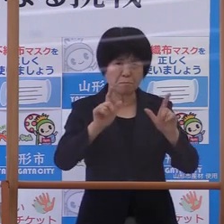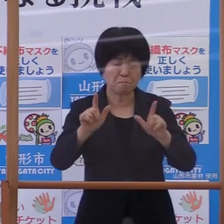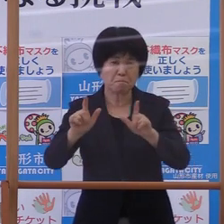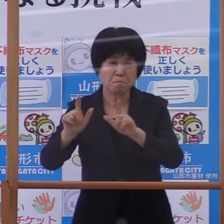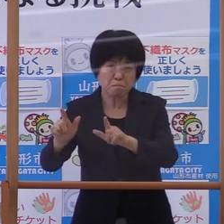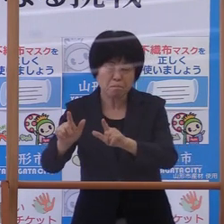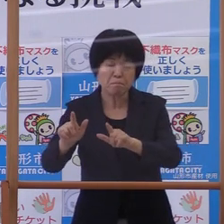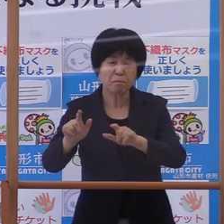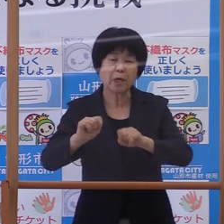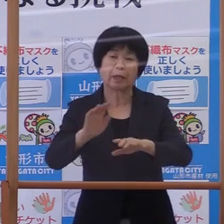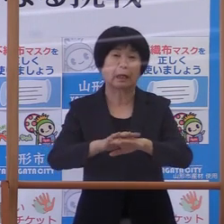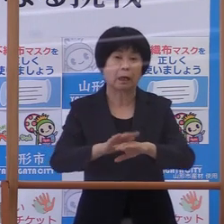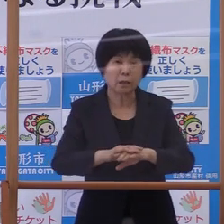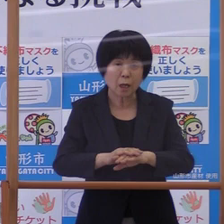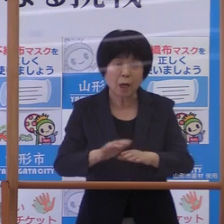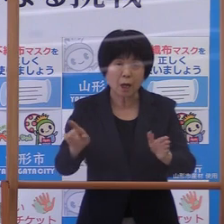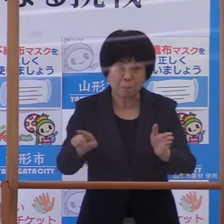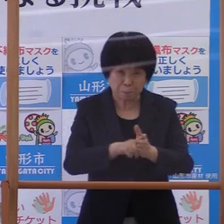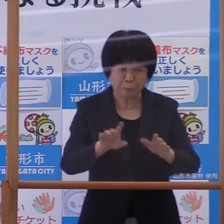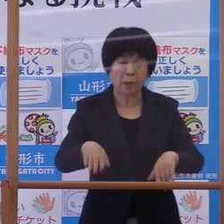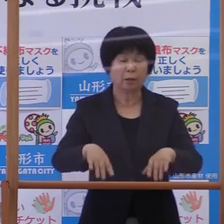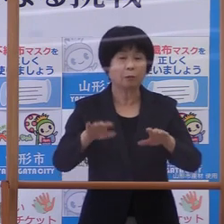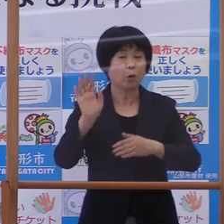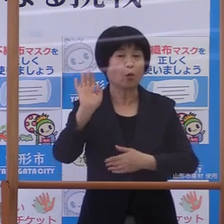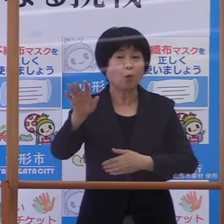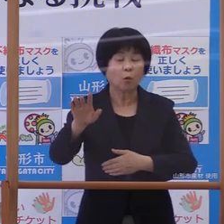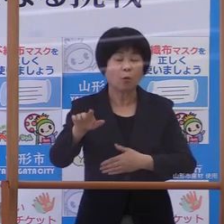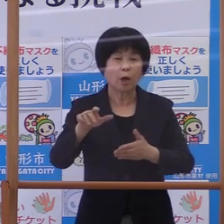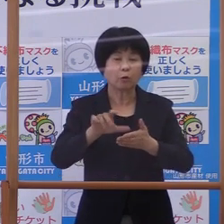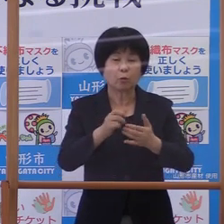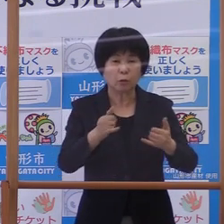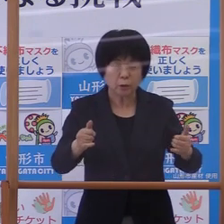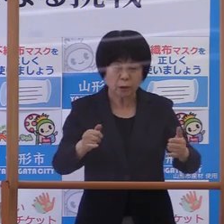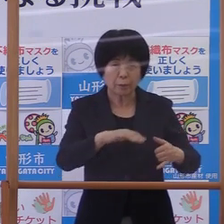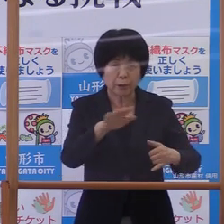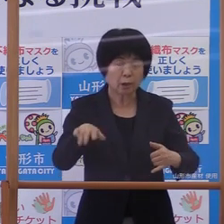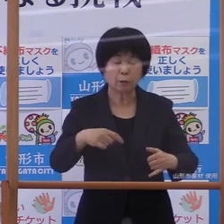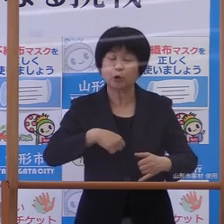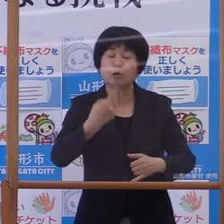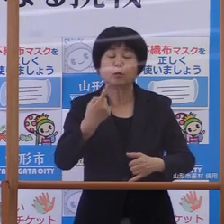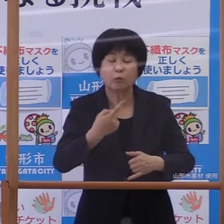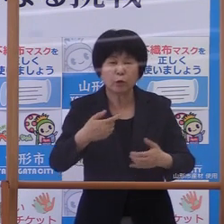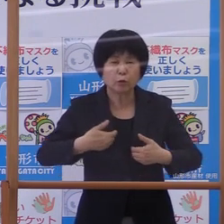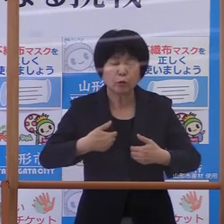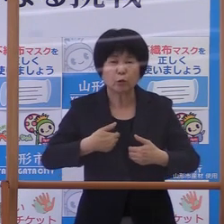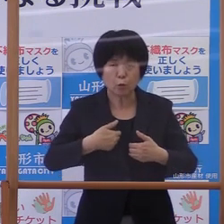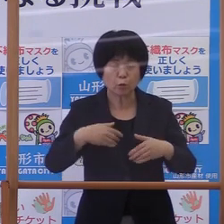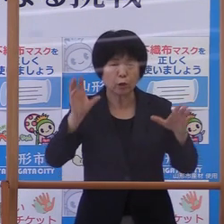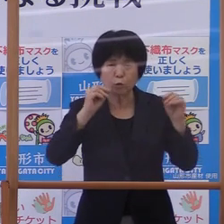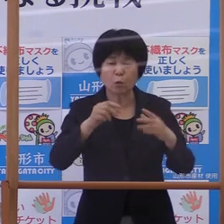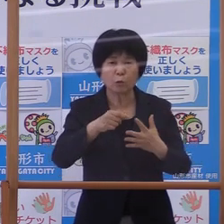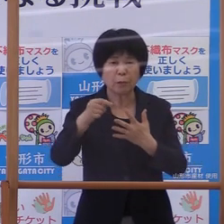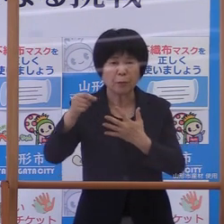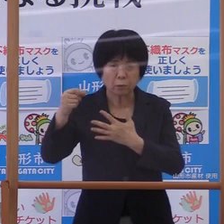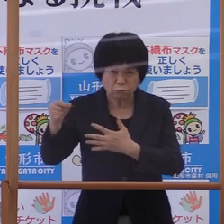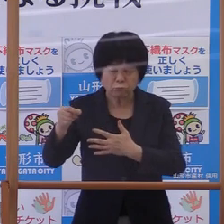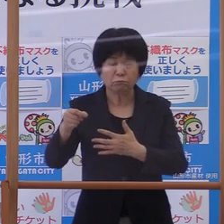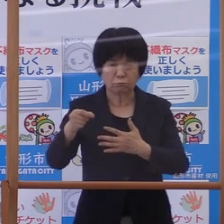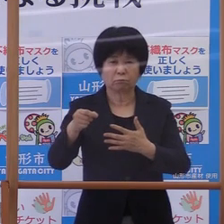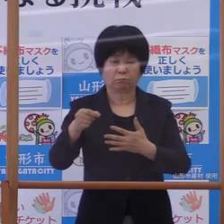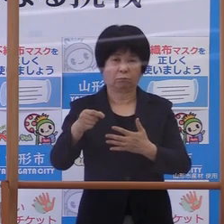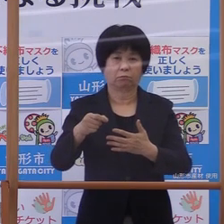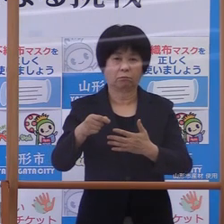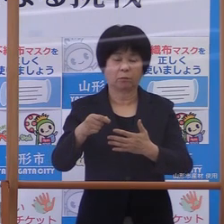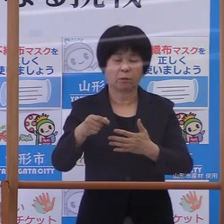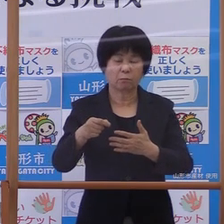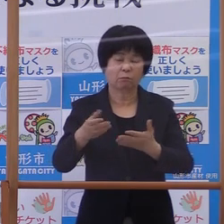するというやり方でやっておりましたが、今後は登録者の皆様それぞれが選択をして欲しい情報のみを受け取ることが可